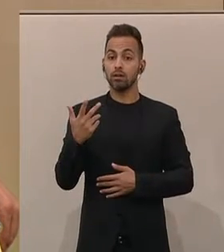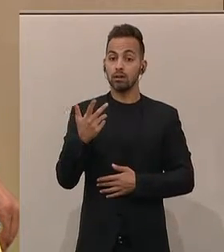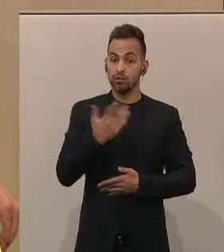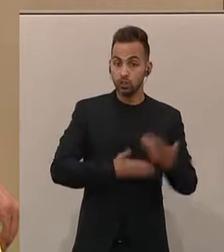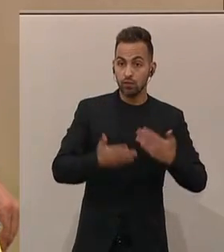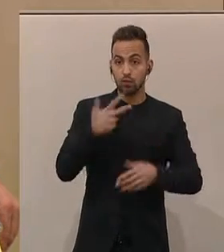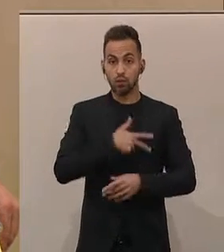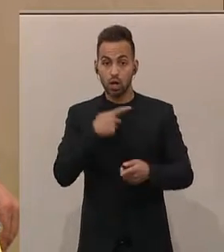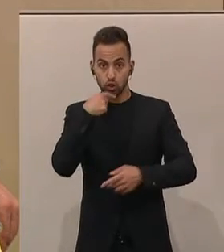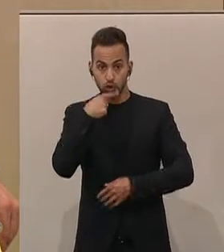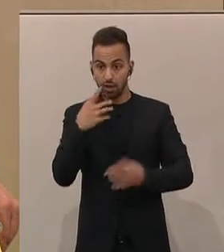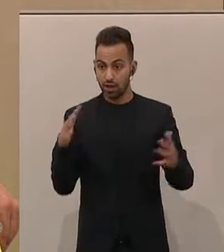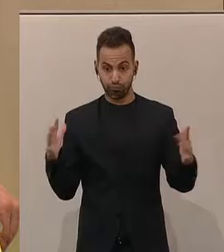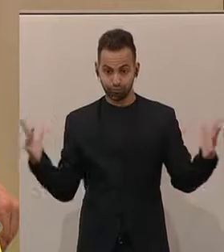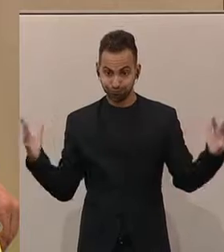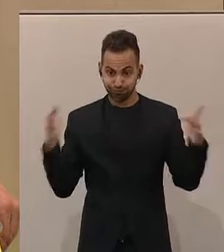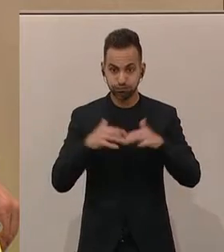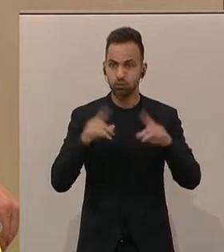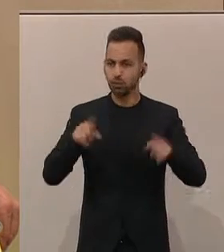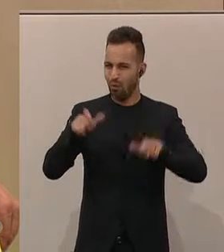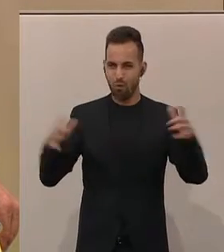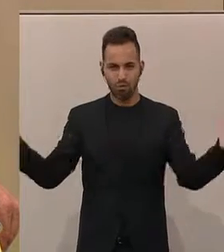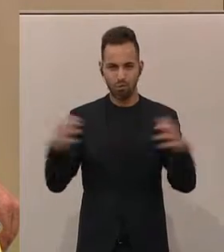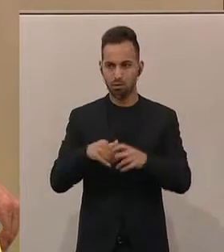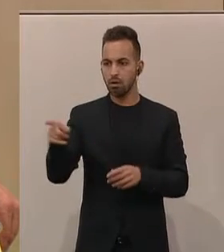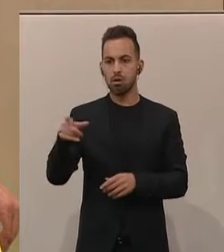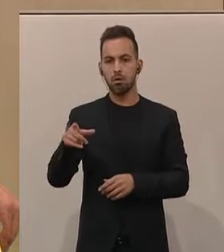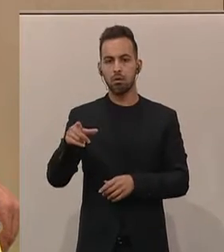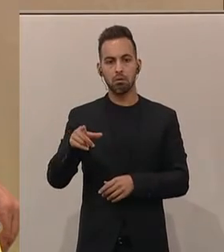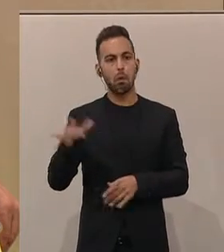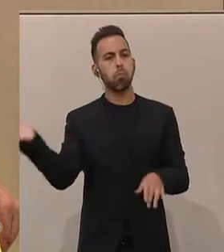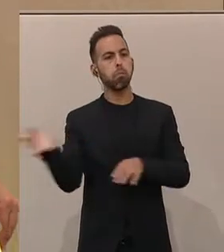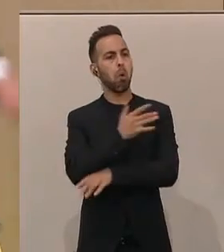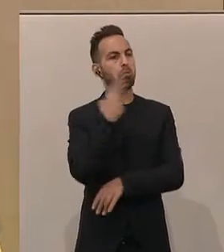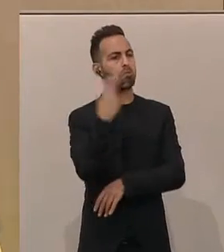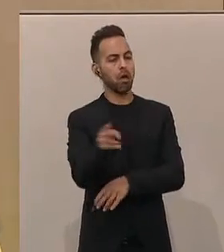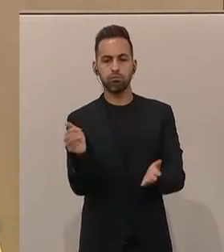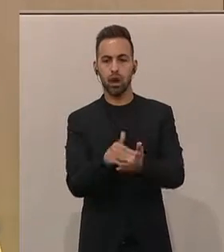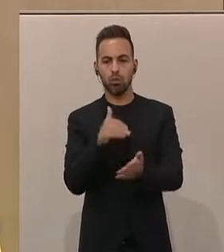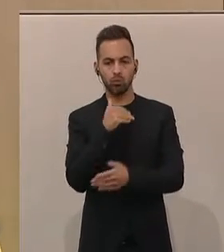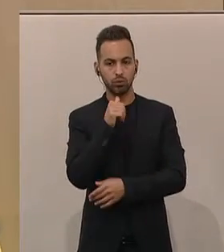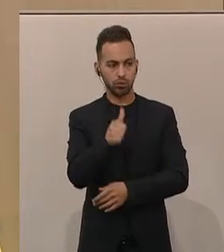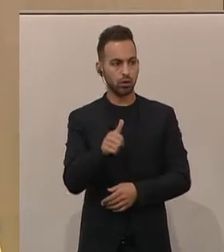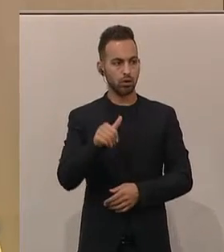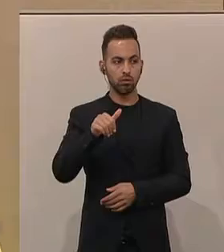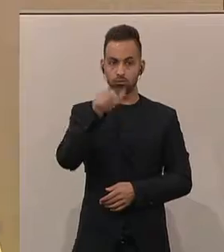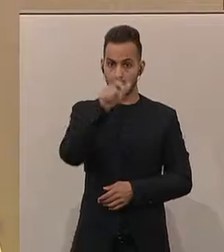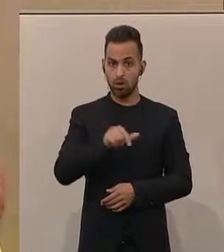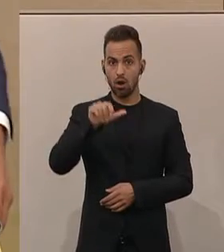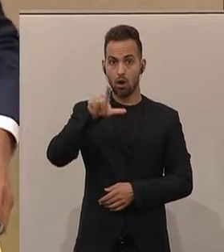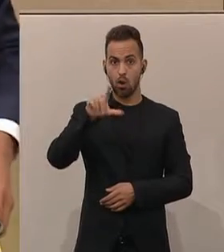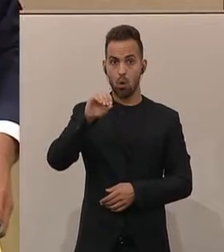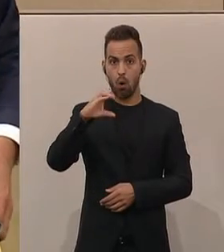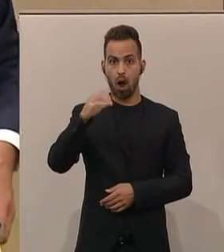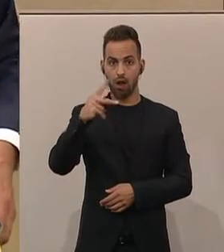sie boykottieren das als FPÖ und ÖVP. Sie sagen, na, das interessiert uns nicht. Gerald Loacker, ich behaupte, von den